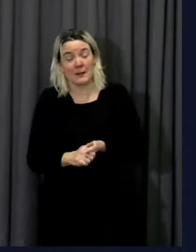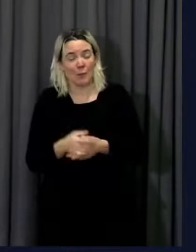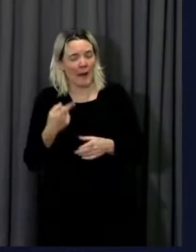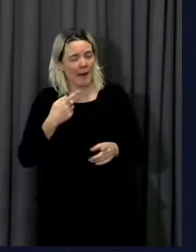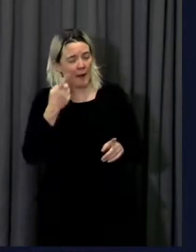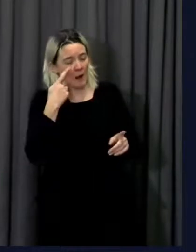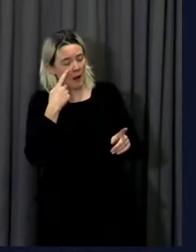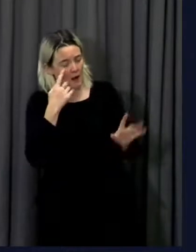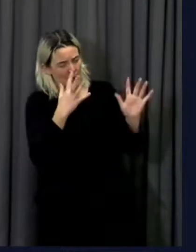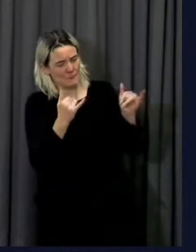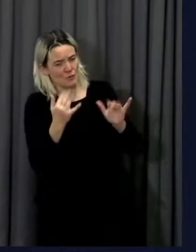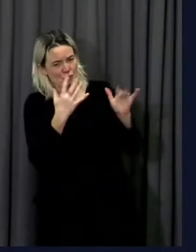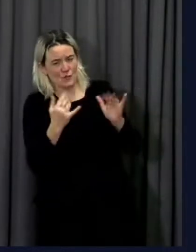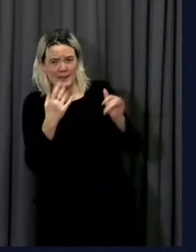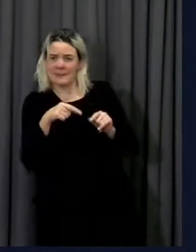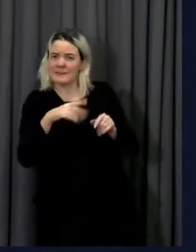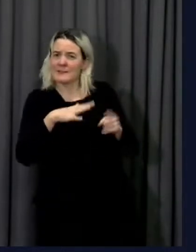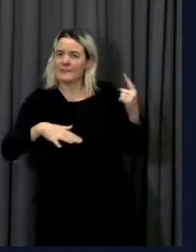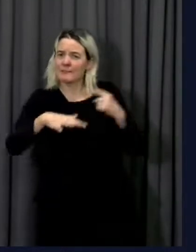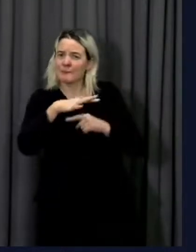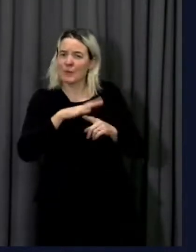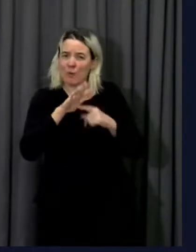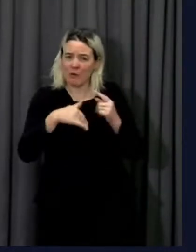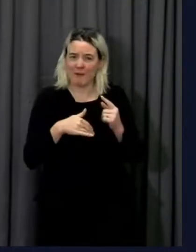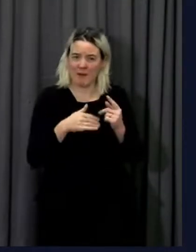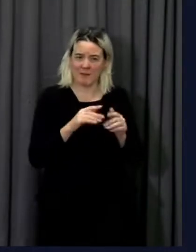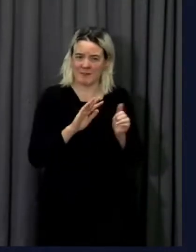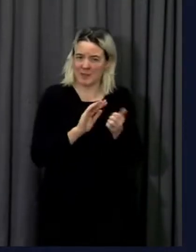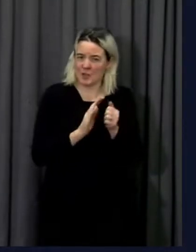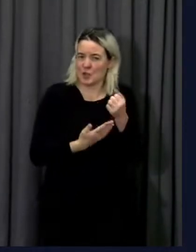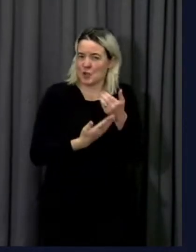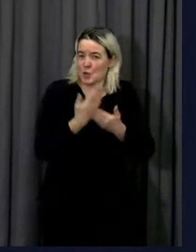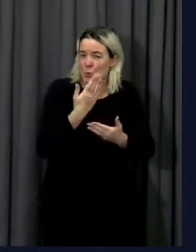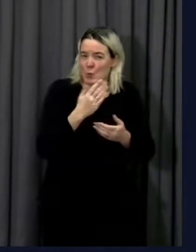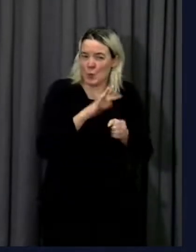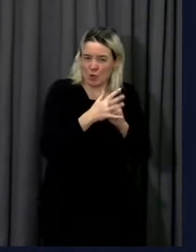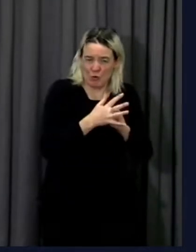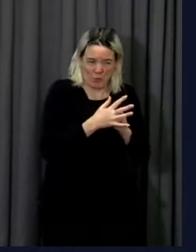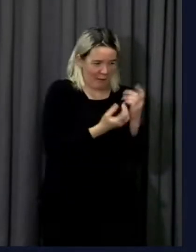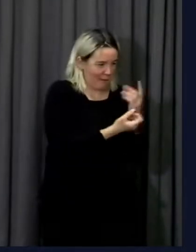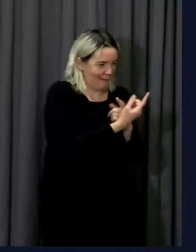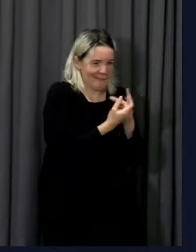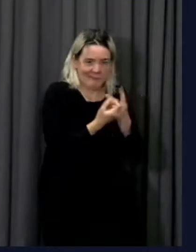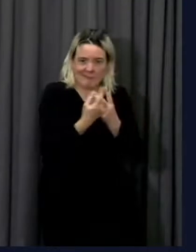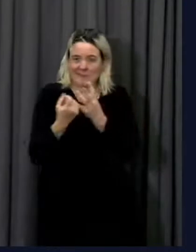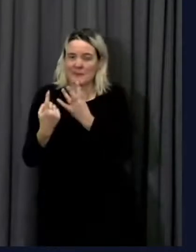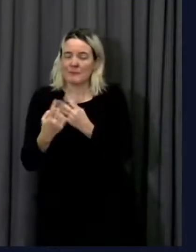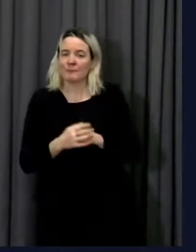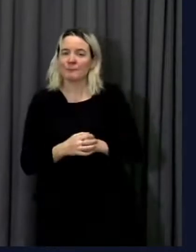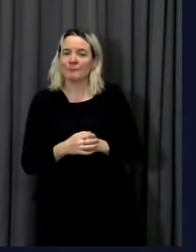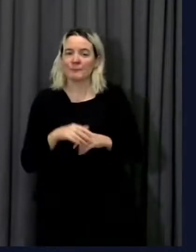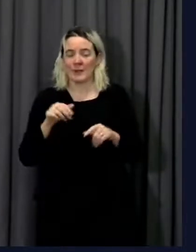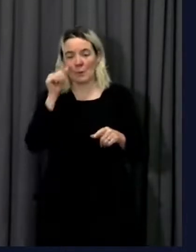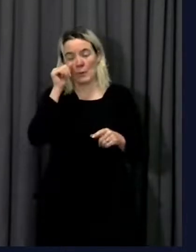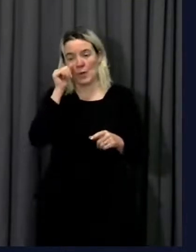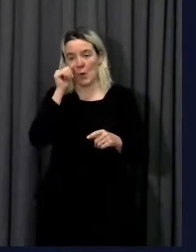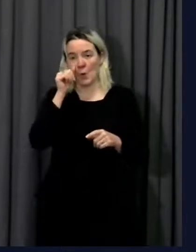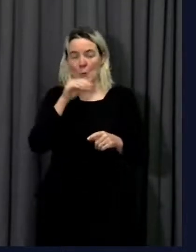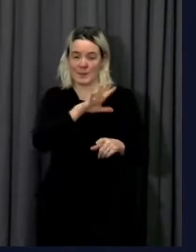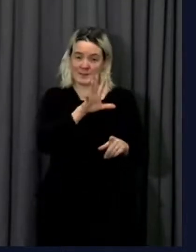llygad ar y sefyllfa o ran y variant newydd. I ni'n gwybod bod y variant de-Africa